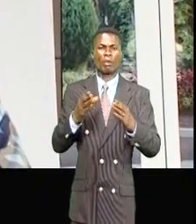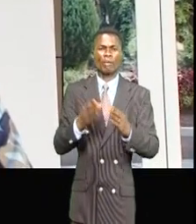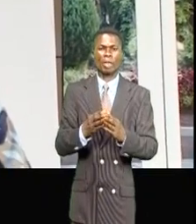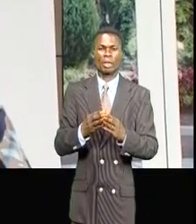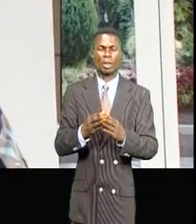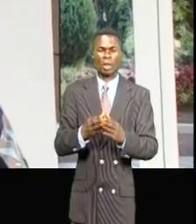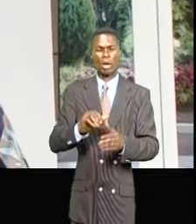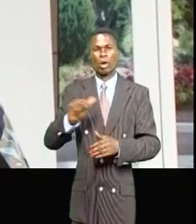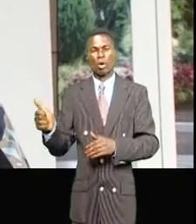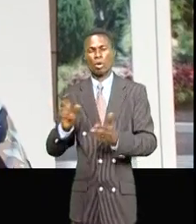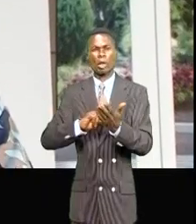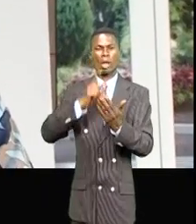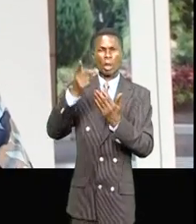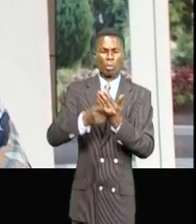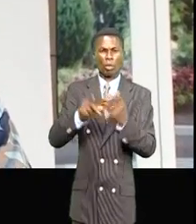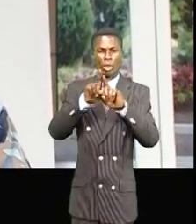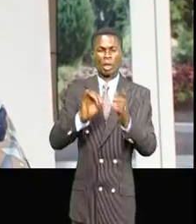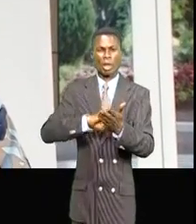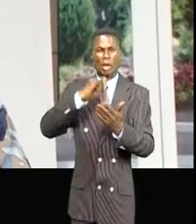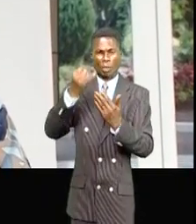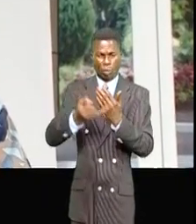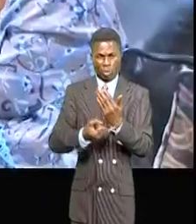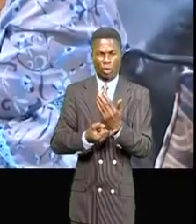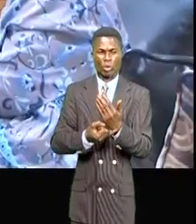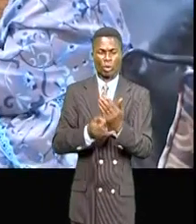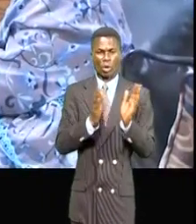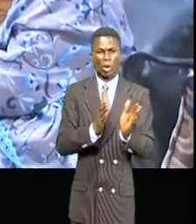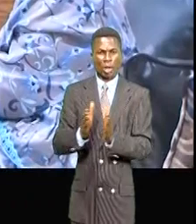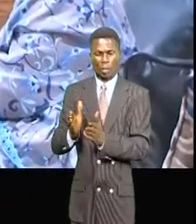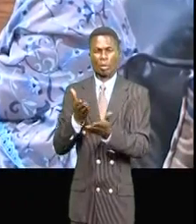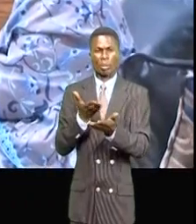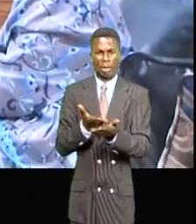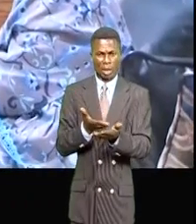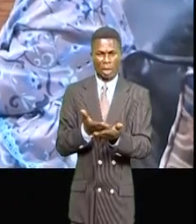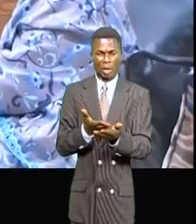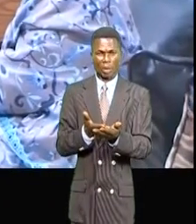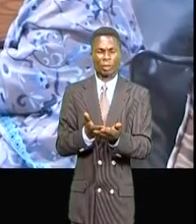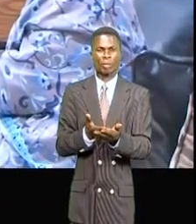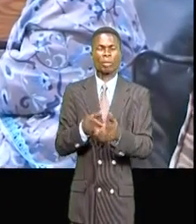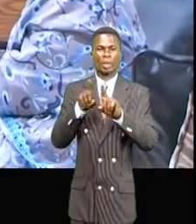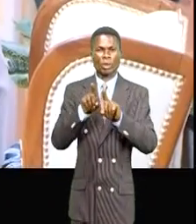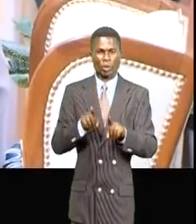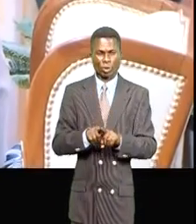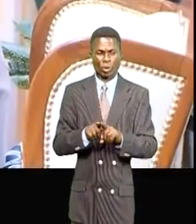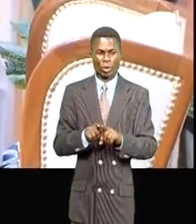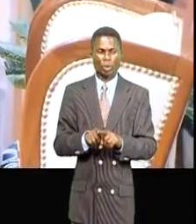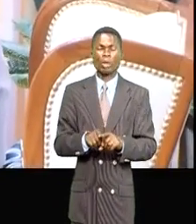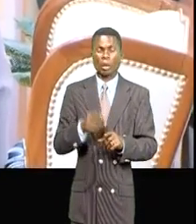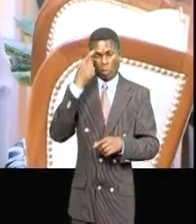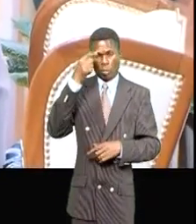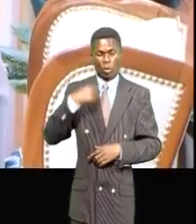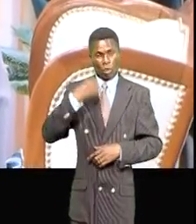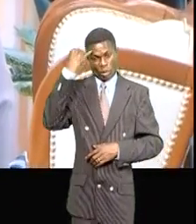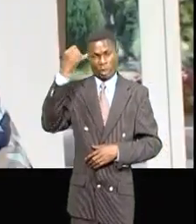certains programmes, projets qui sont en train d'être mis en œuvre, en tout cas au moins au niveau